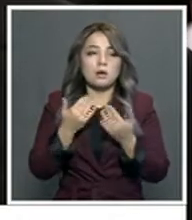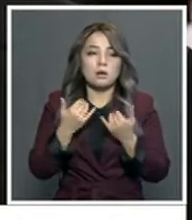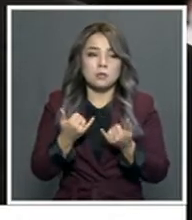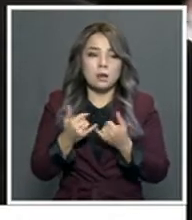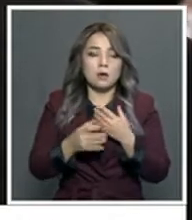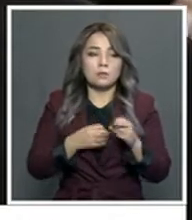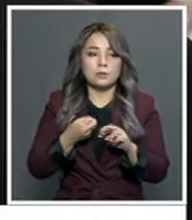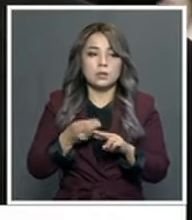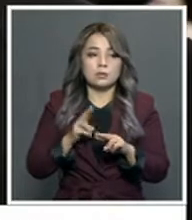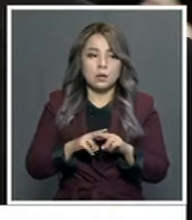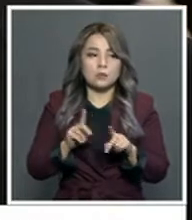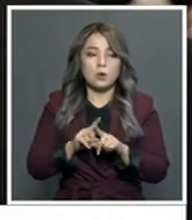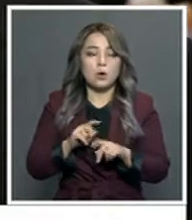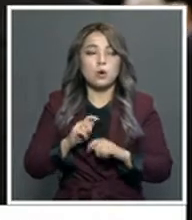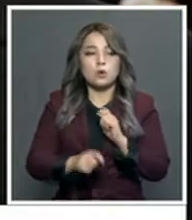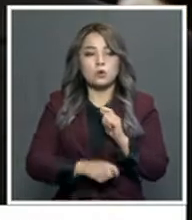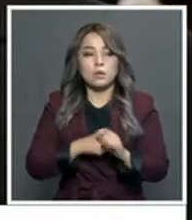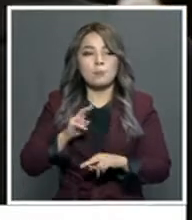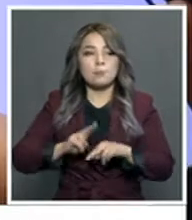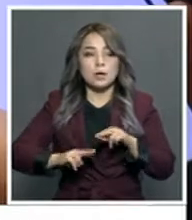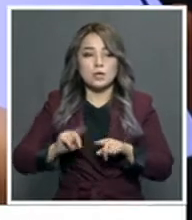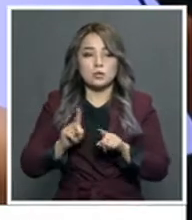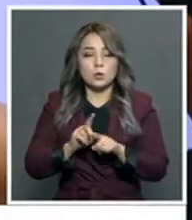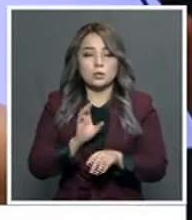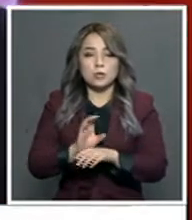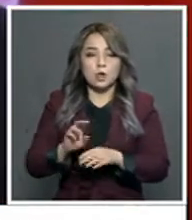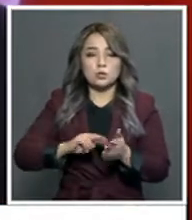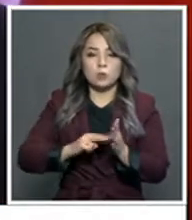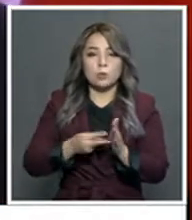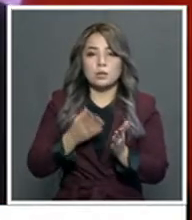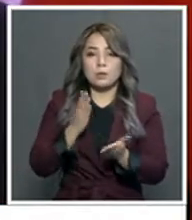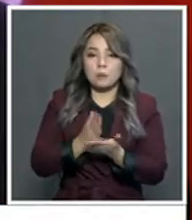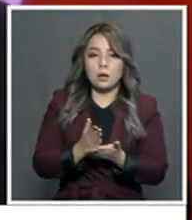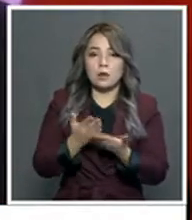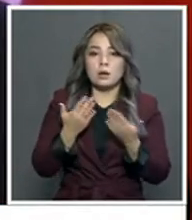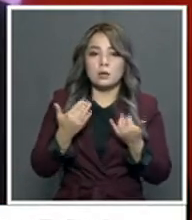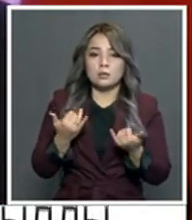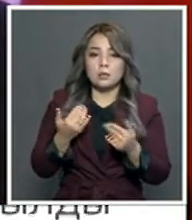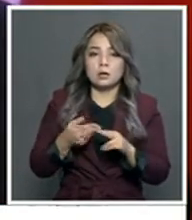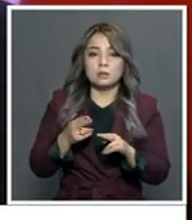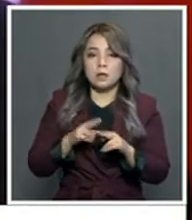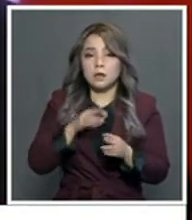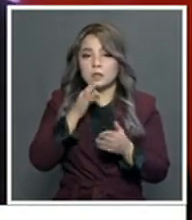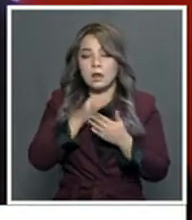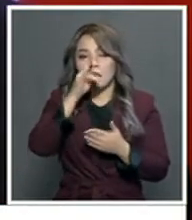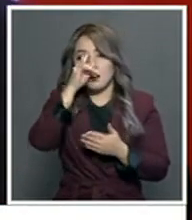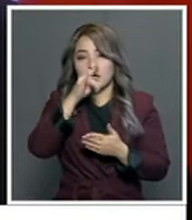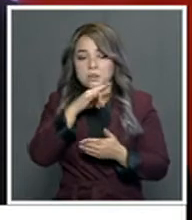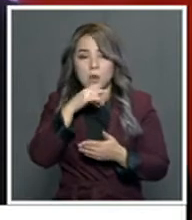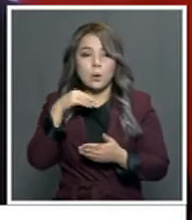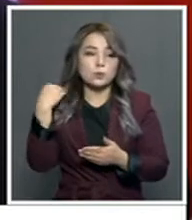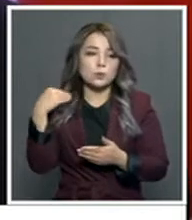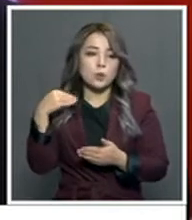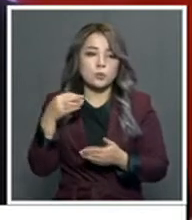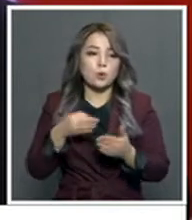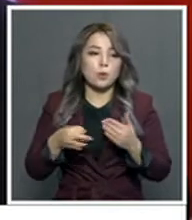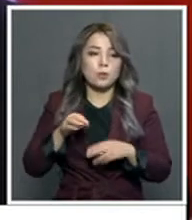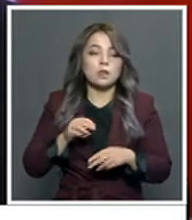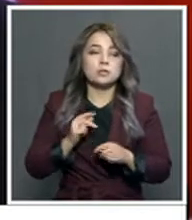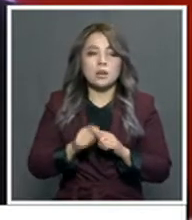алюминийден құрылыс материалдарын шығару жобасы бар. Мерсінде де там фаалиеттеріміз бар. Қазақстанның Түркістан облысына